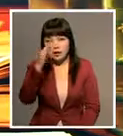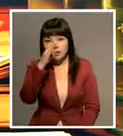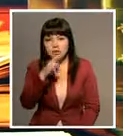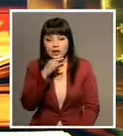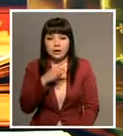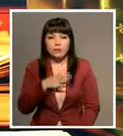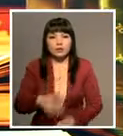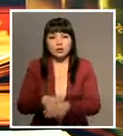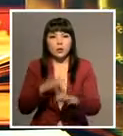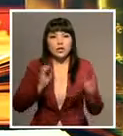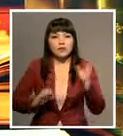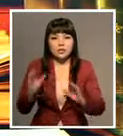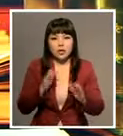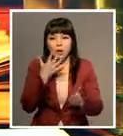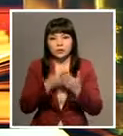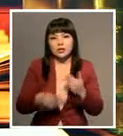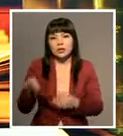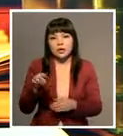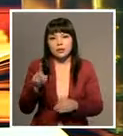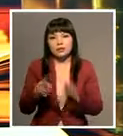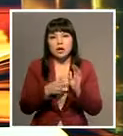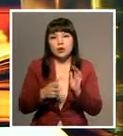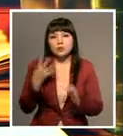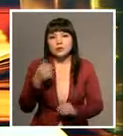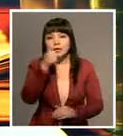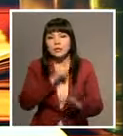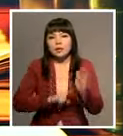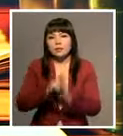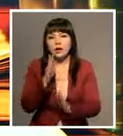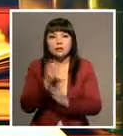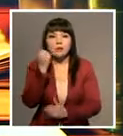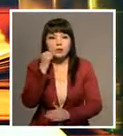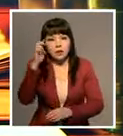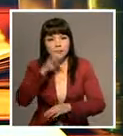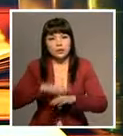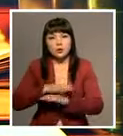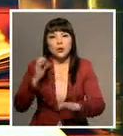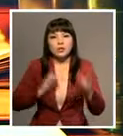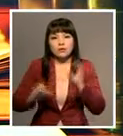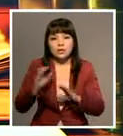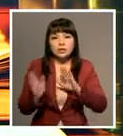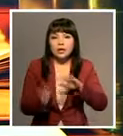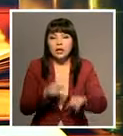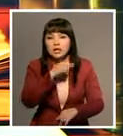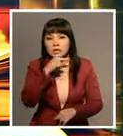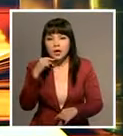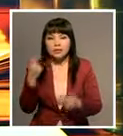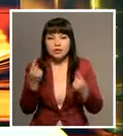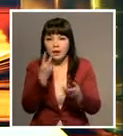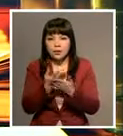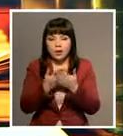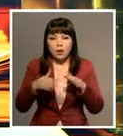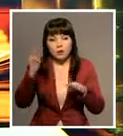Татарстандағы Қазан федералды университеті өз тарихын 1804 жылдан бастайды. Ол Мәскеу мемлекеттік университетінен кейінгі Ресейдегі ең көне